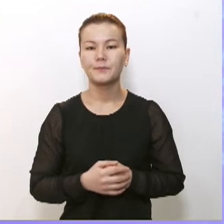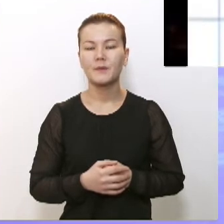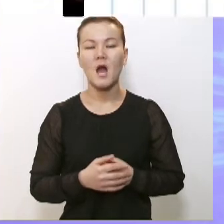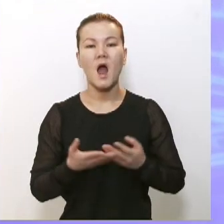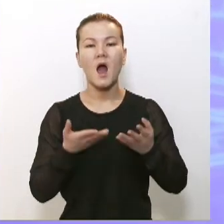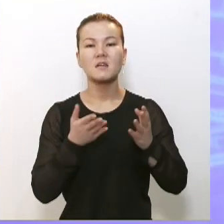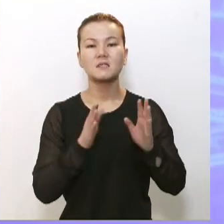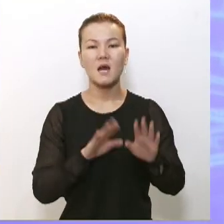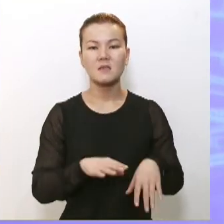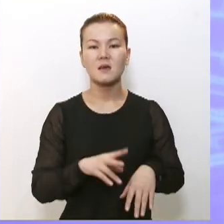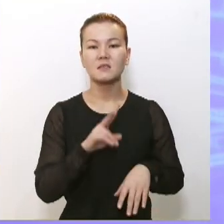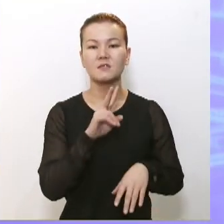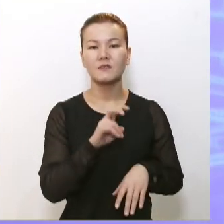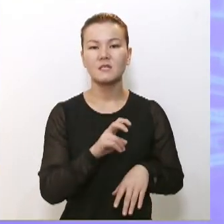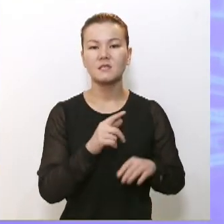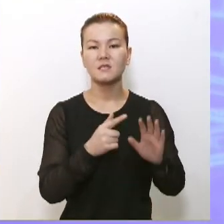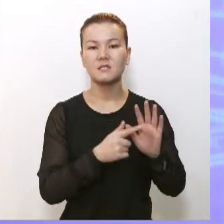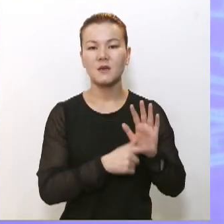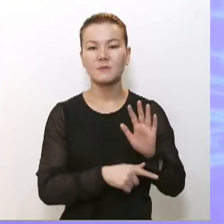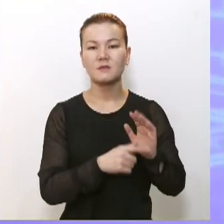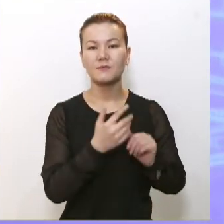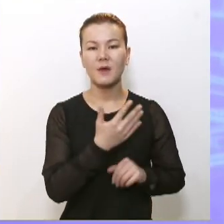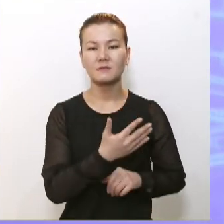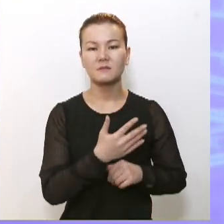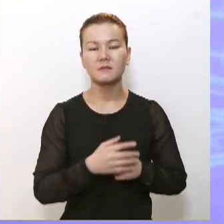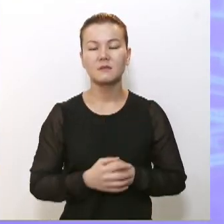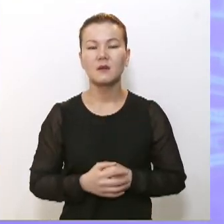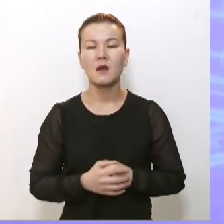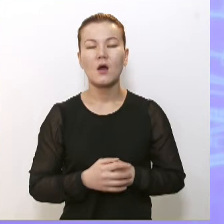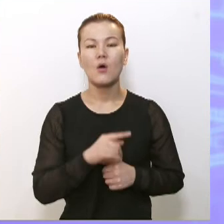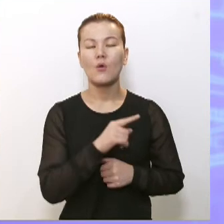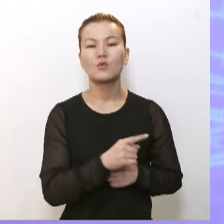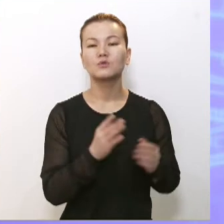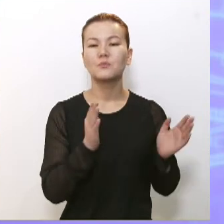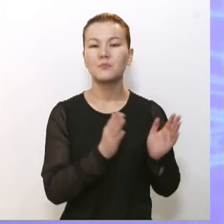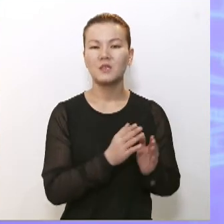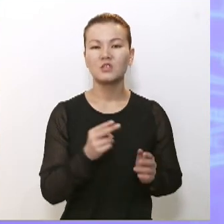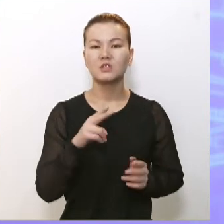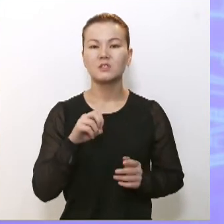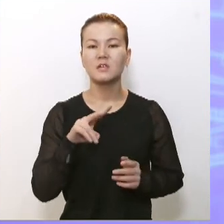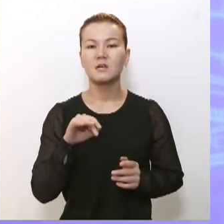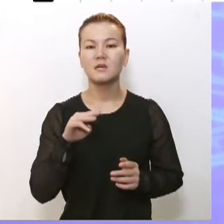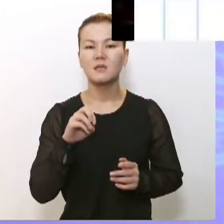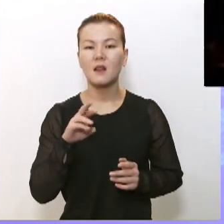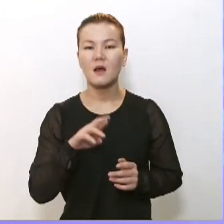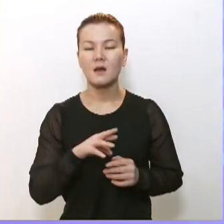остаток 275 он меньше делителя